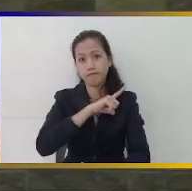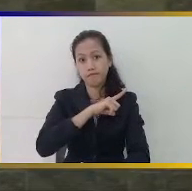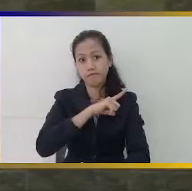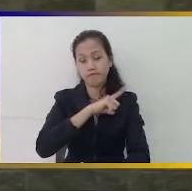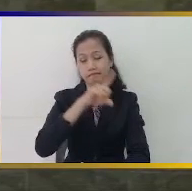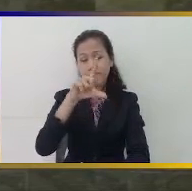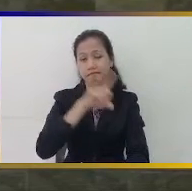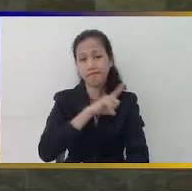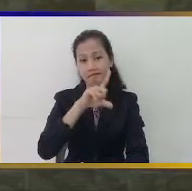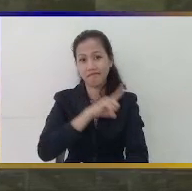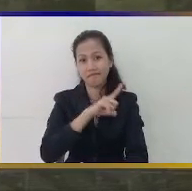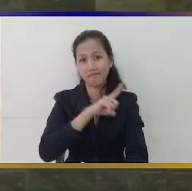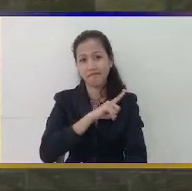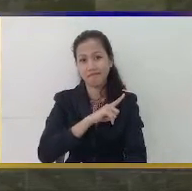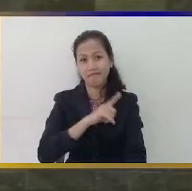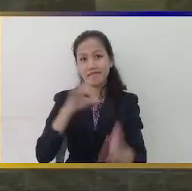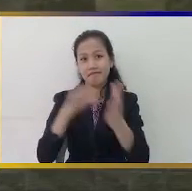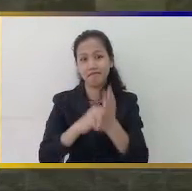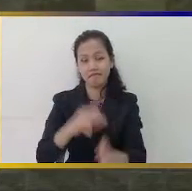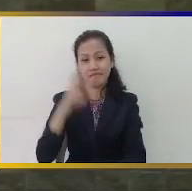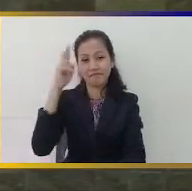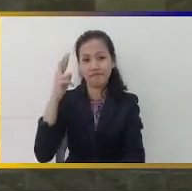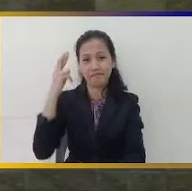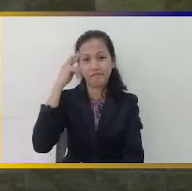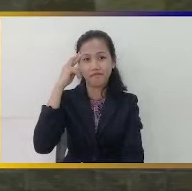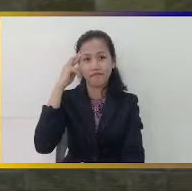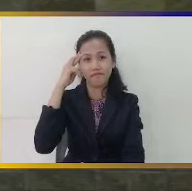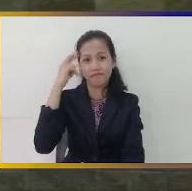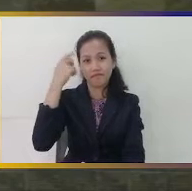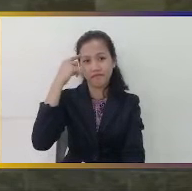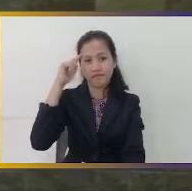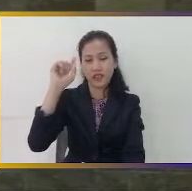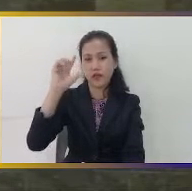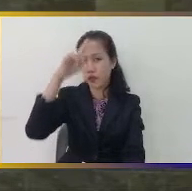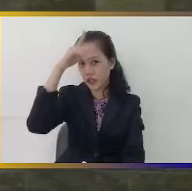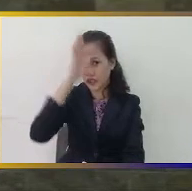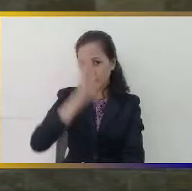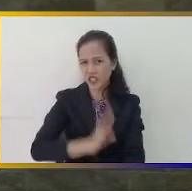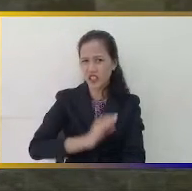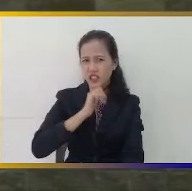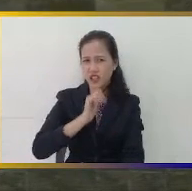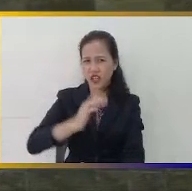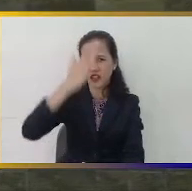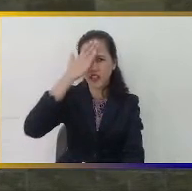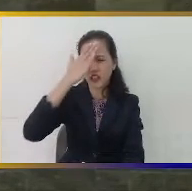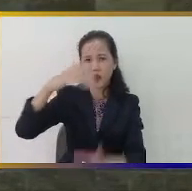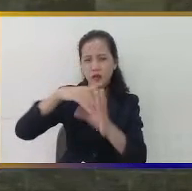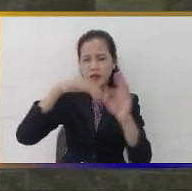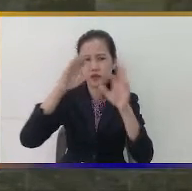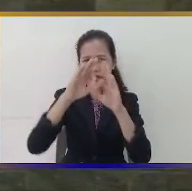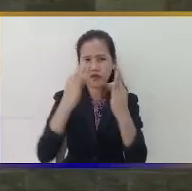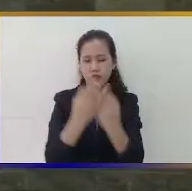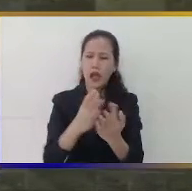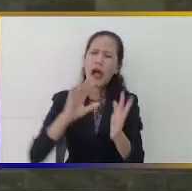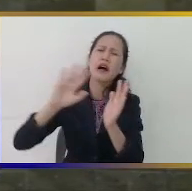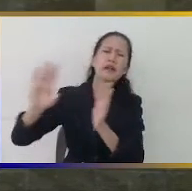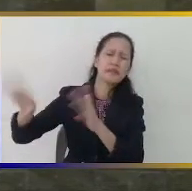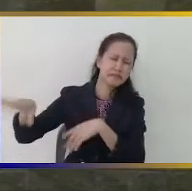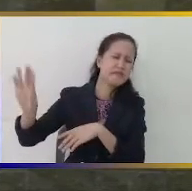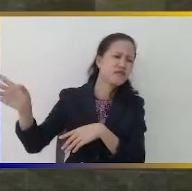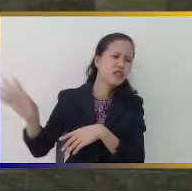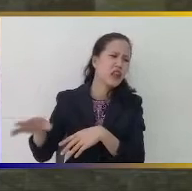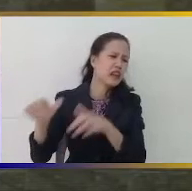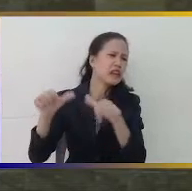Katamaran ang nagiging dahilan para ang Diyos hindi mapakilala sa loob ng tahanan. Anak, bahala ka na lang. Alam mo